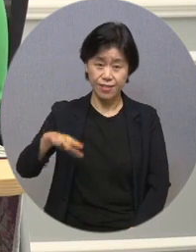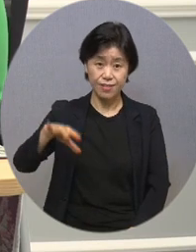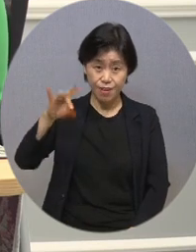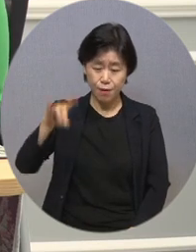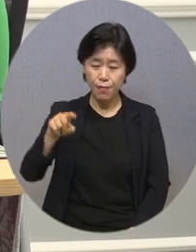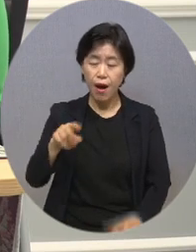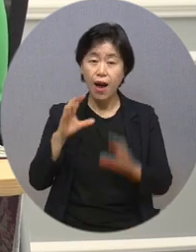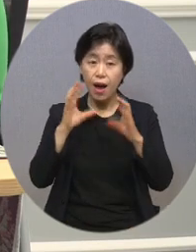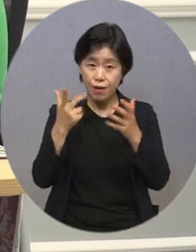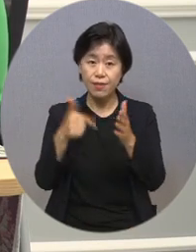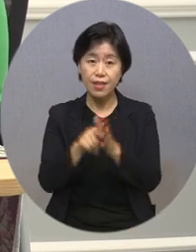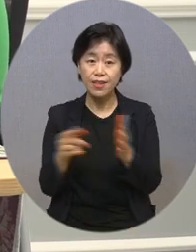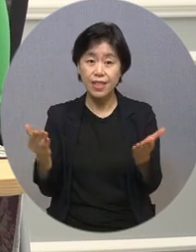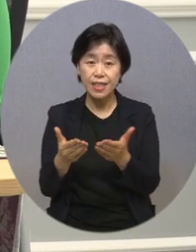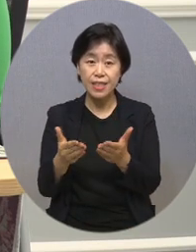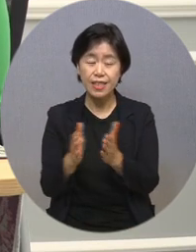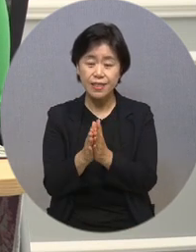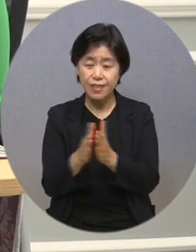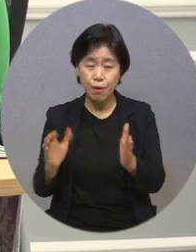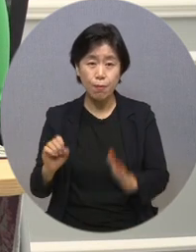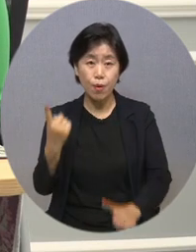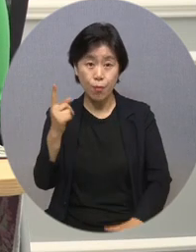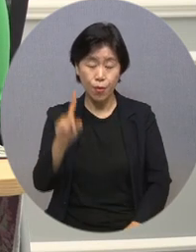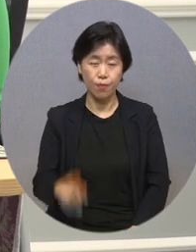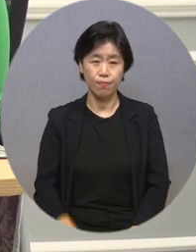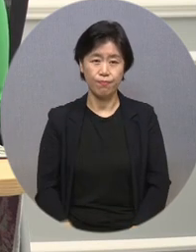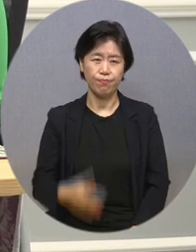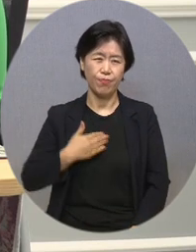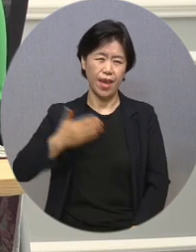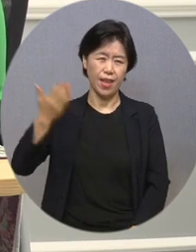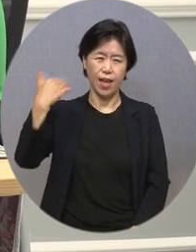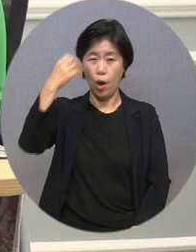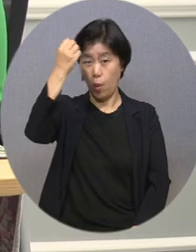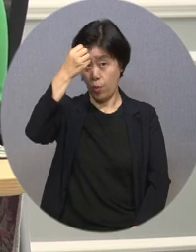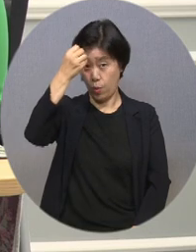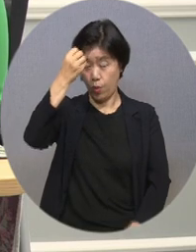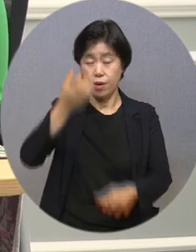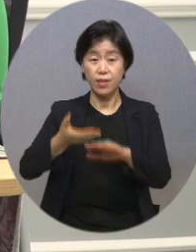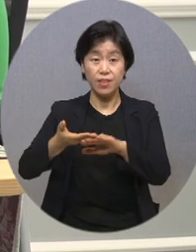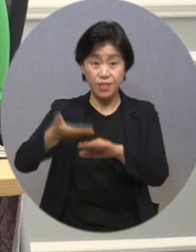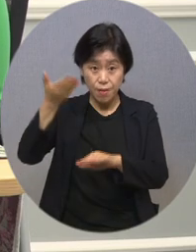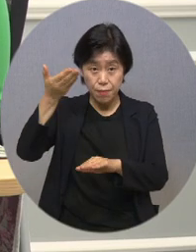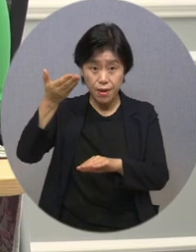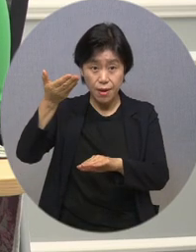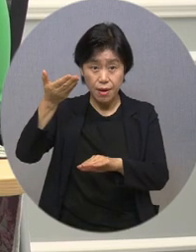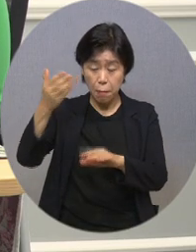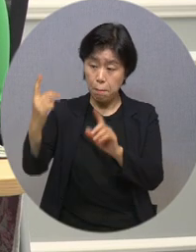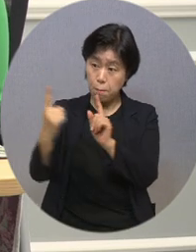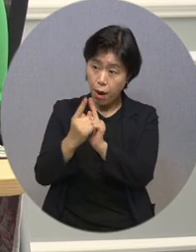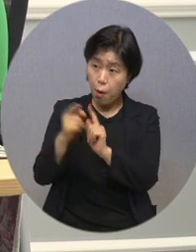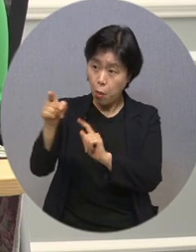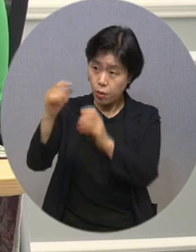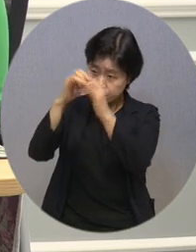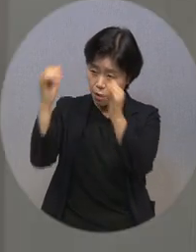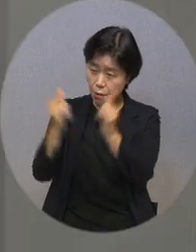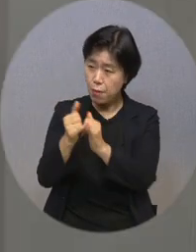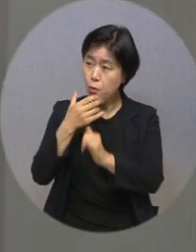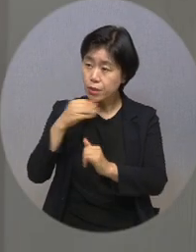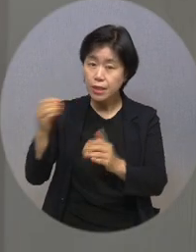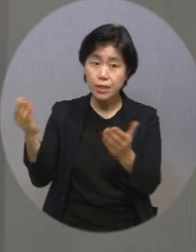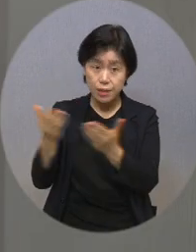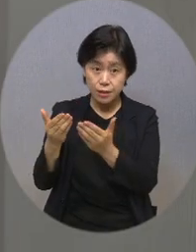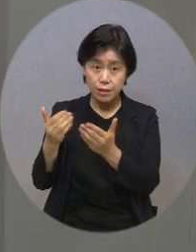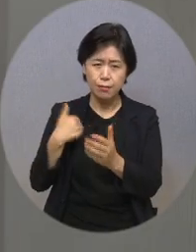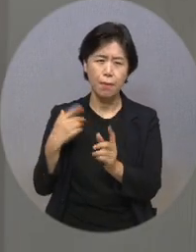저는 이제 고등학교의 선배님께서 사회복지사를 하고 있더라고요. 그래서 그 초대를 해가지고 그